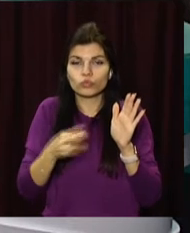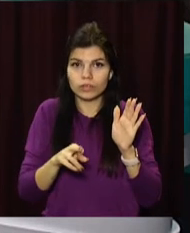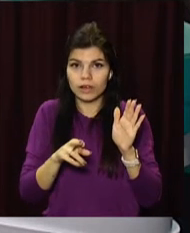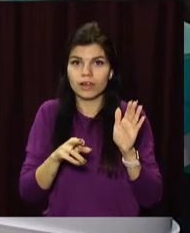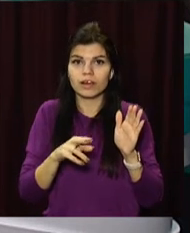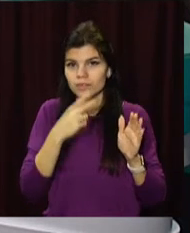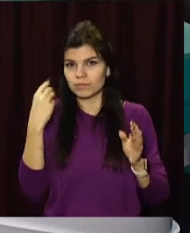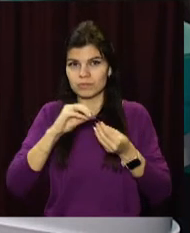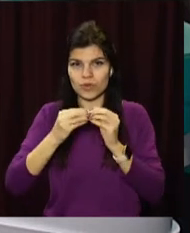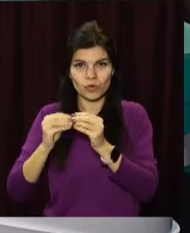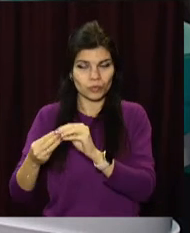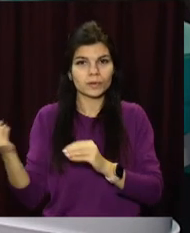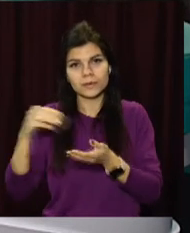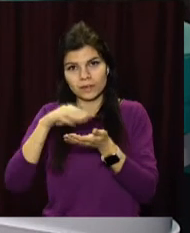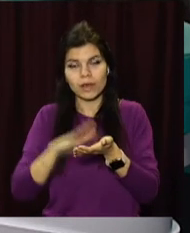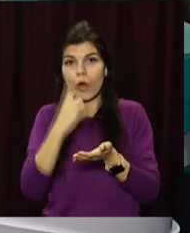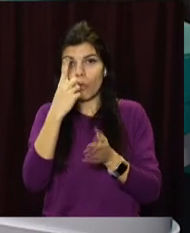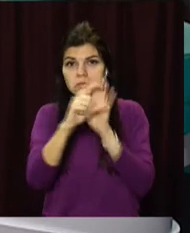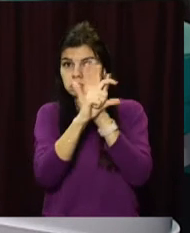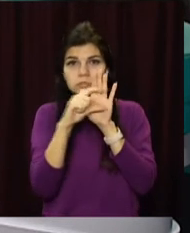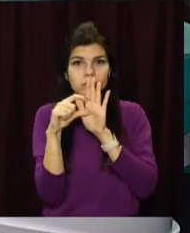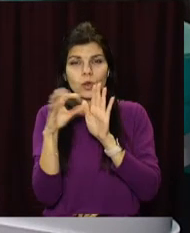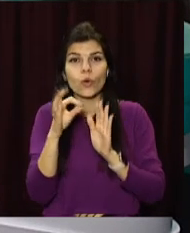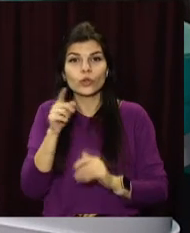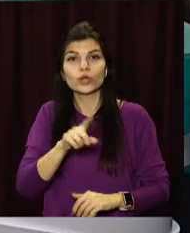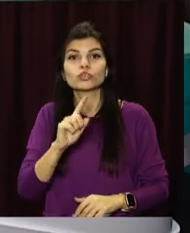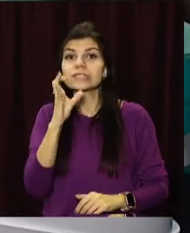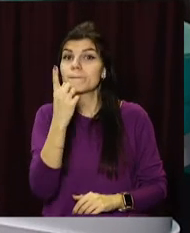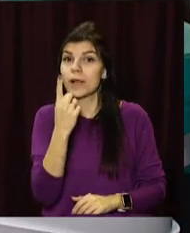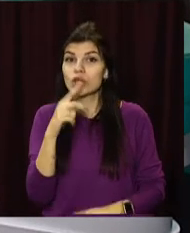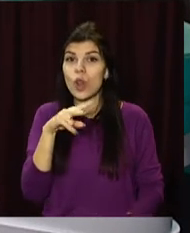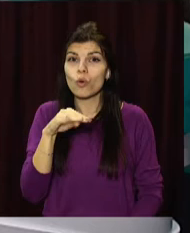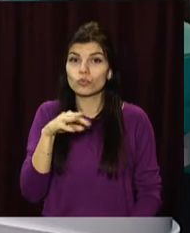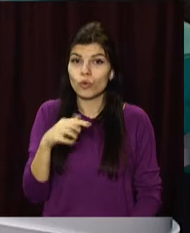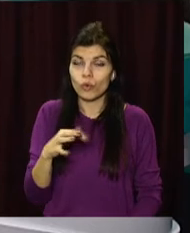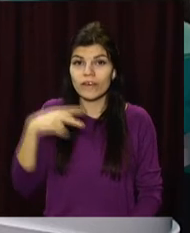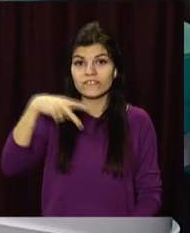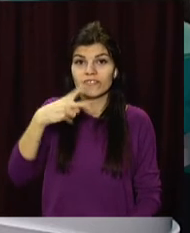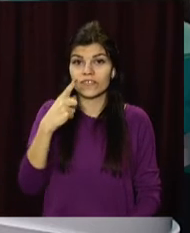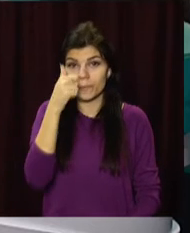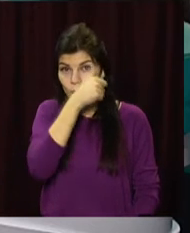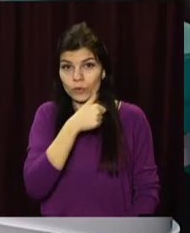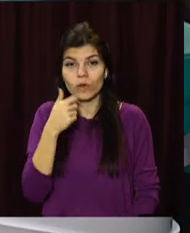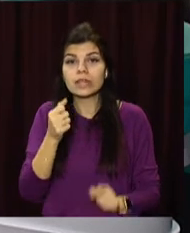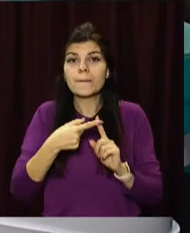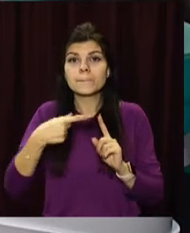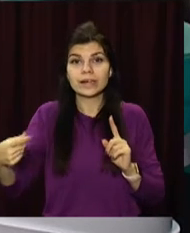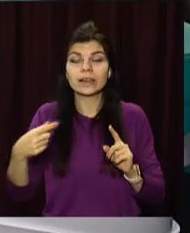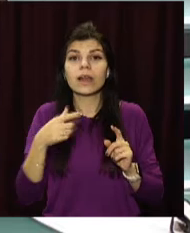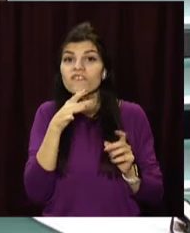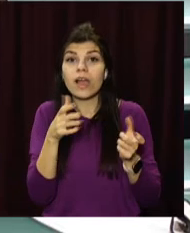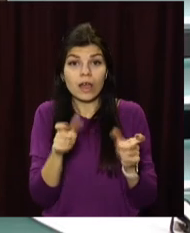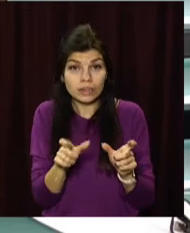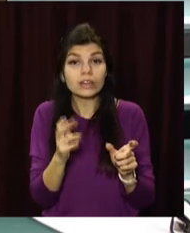У неї додали всього один абзац про те, що з 1 лютого 2021 року на період дії карантину, але